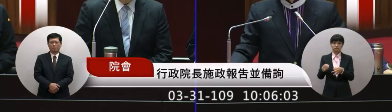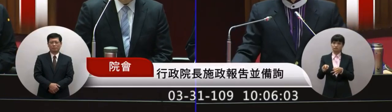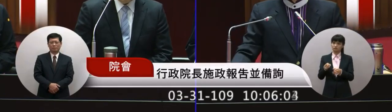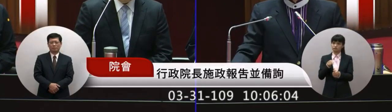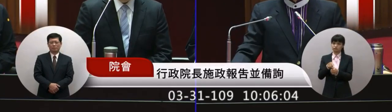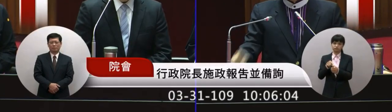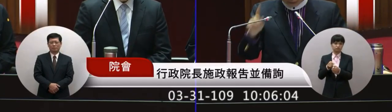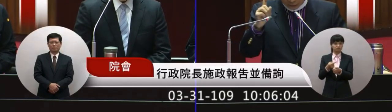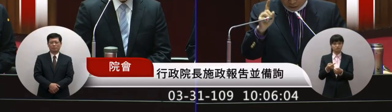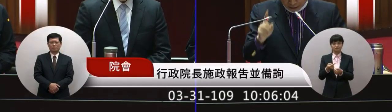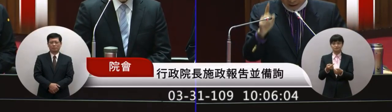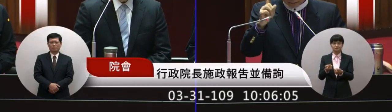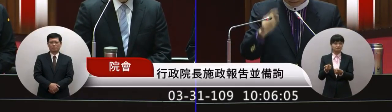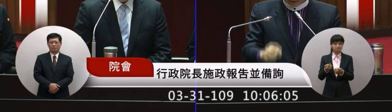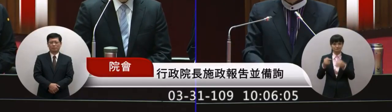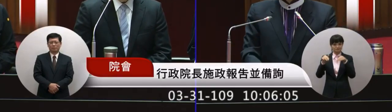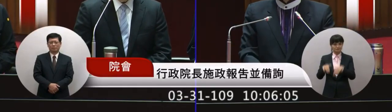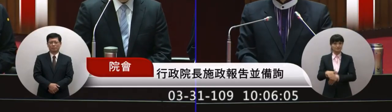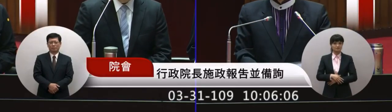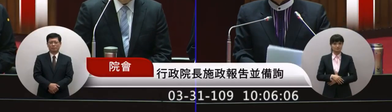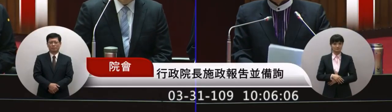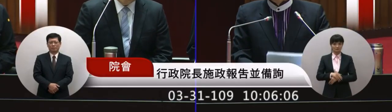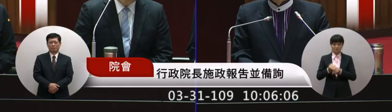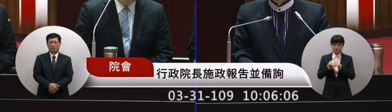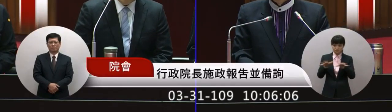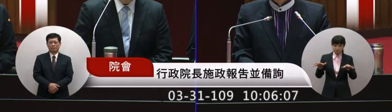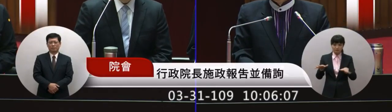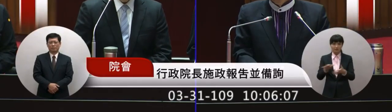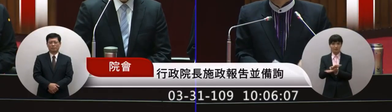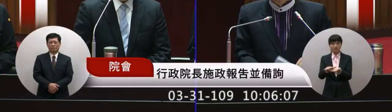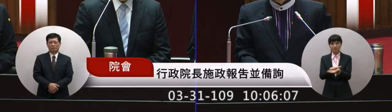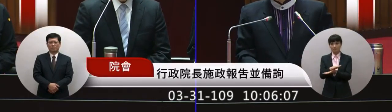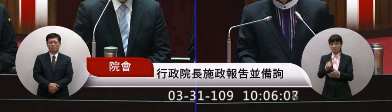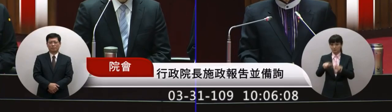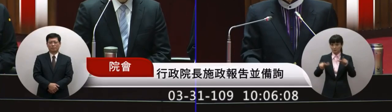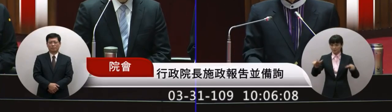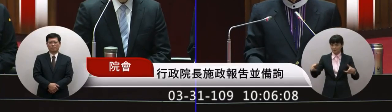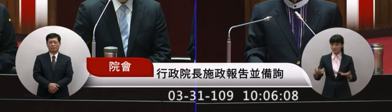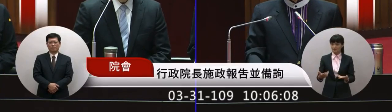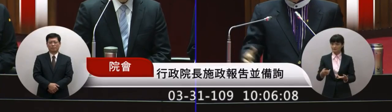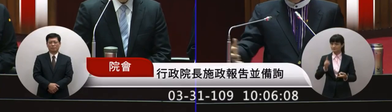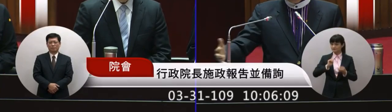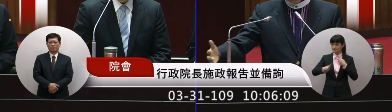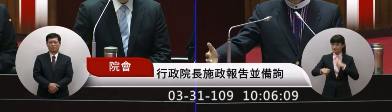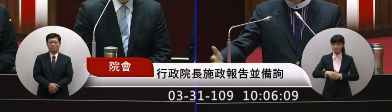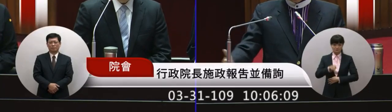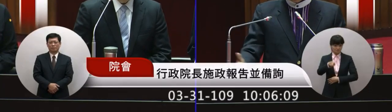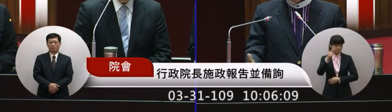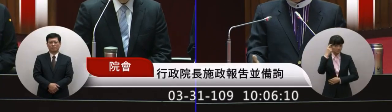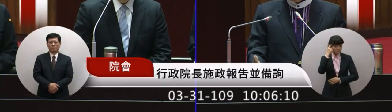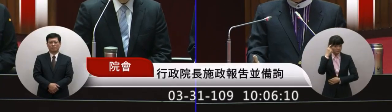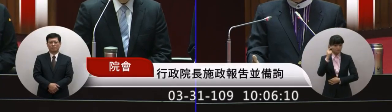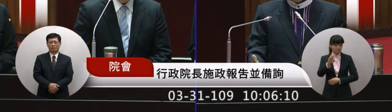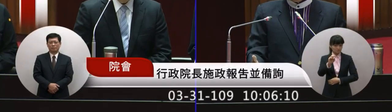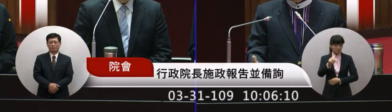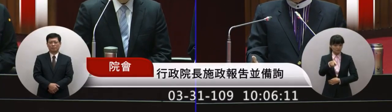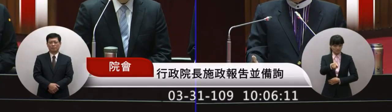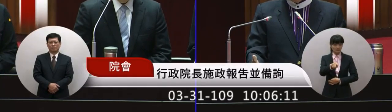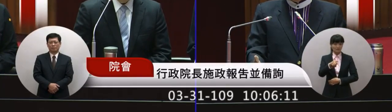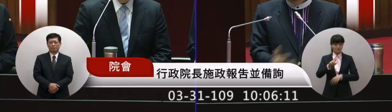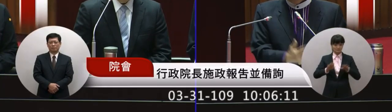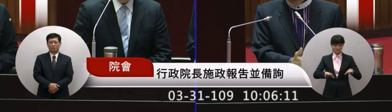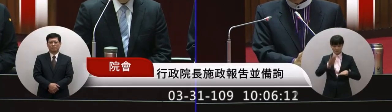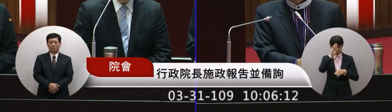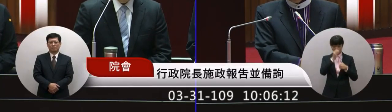啊。所以我就要请你问一个问题了，你有没有想过，现在疫情一段时间了嘛？